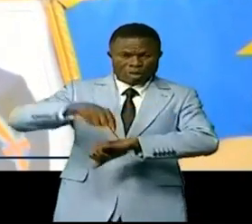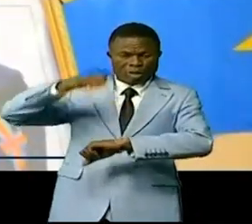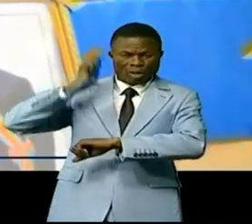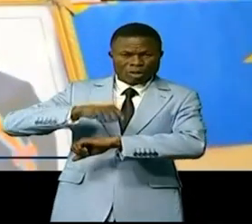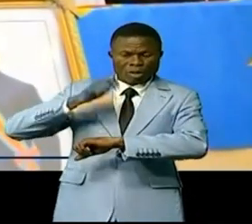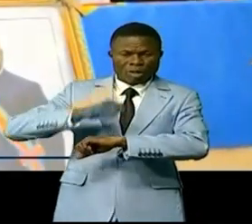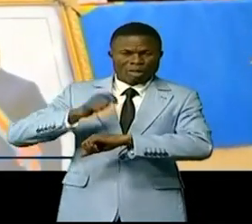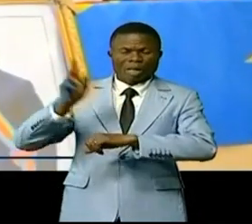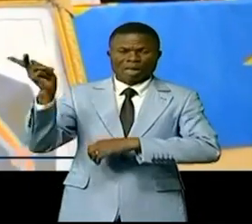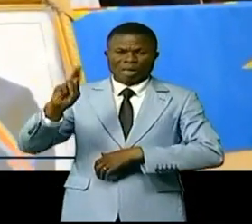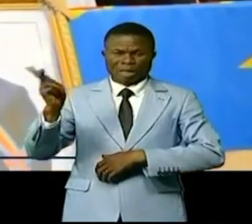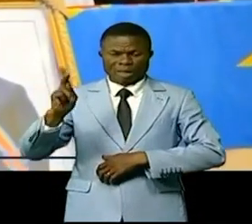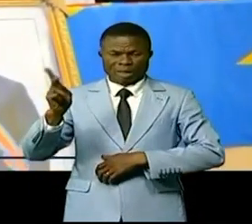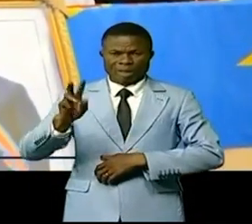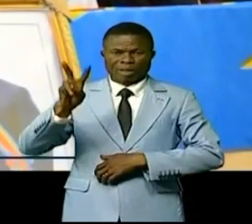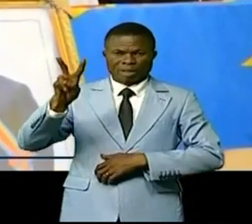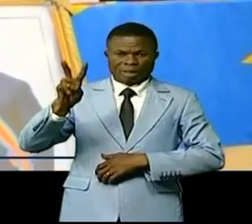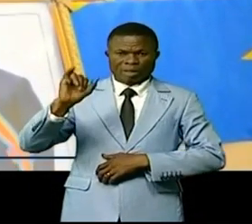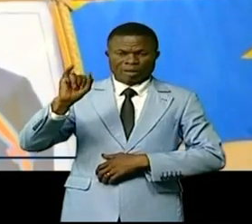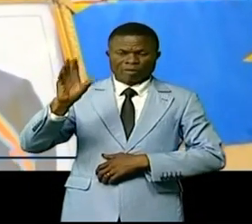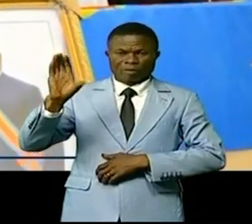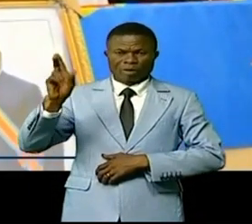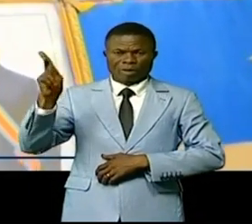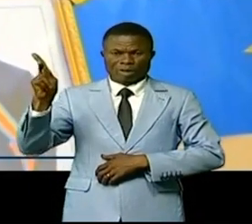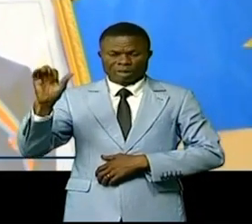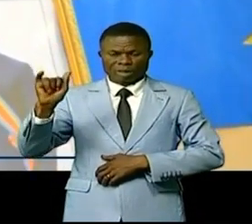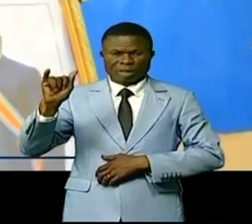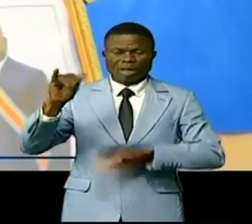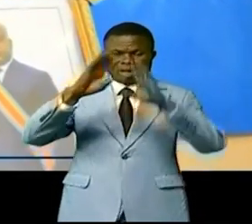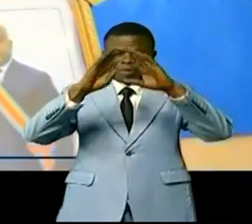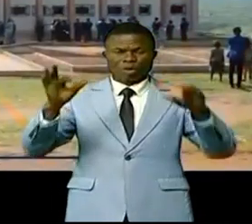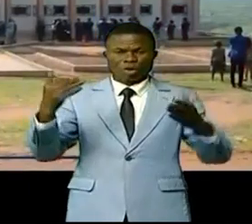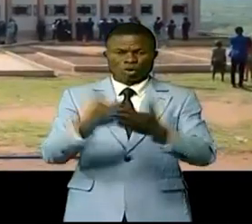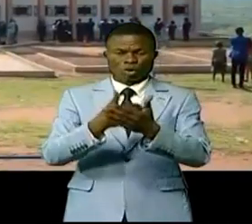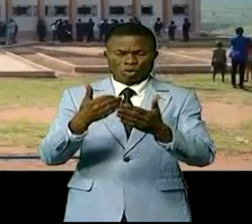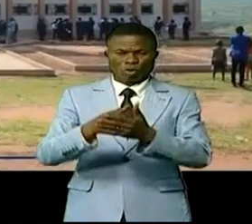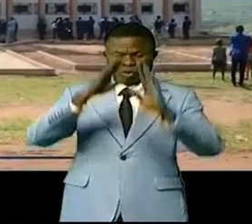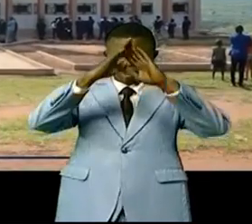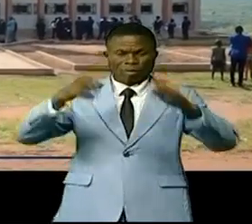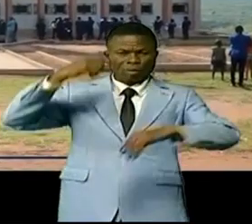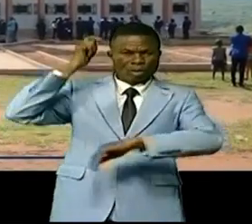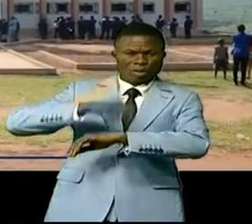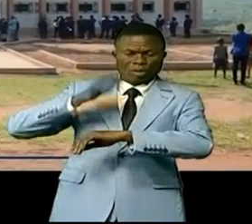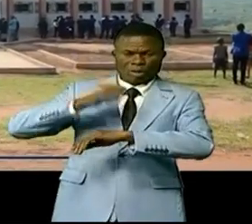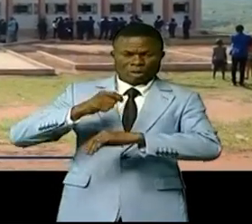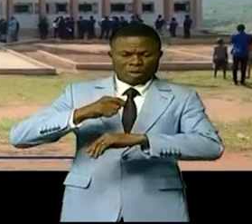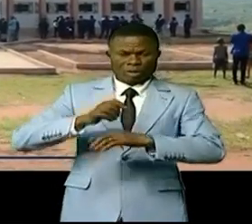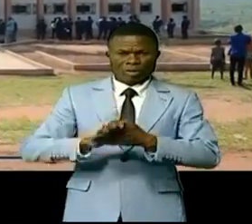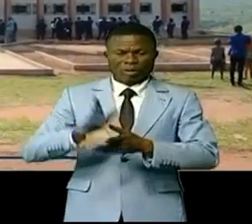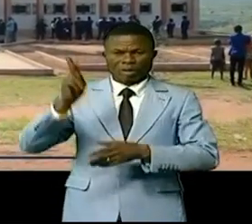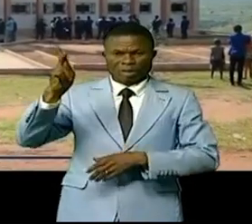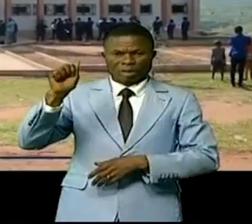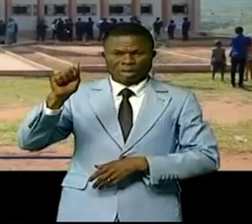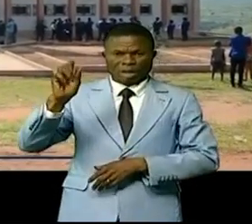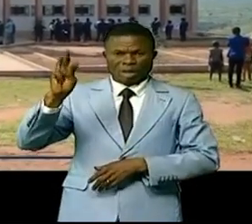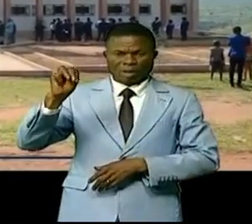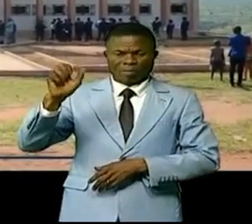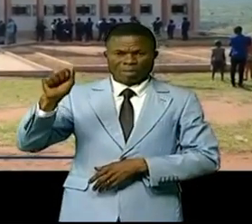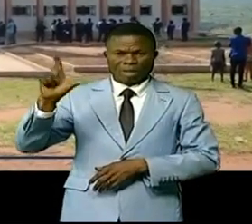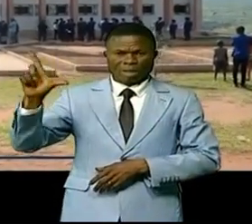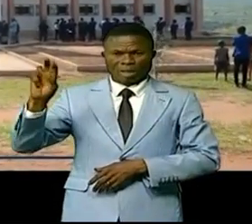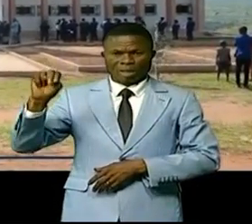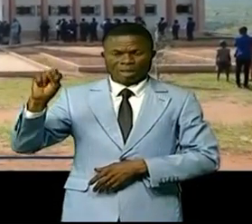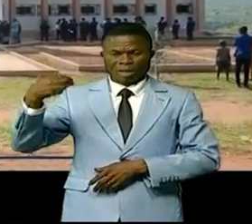du Kasaï, Vicky Tshibula, dans la salle du nouveau bâtiment du palais de justice situé à Kamalinga, dans la commune